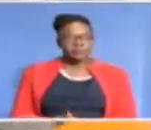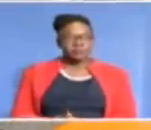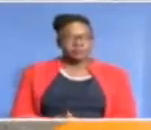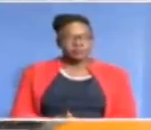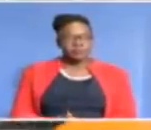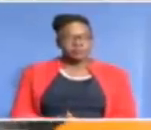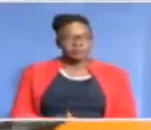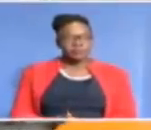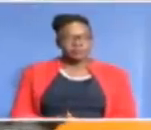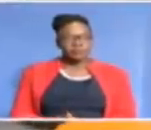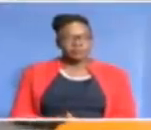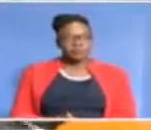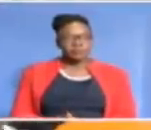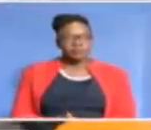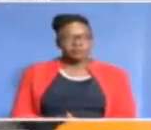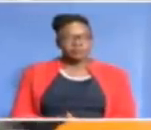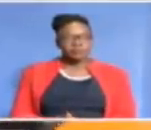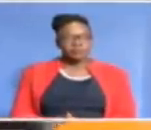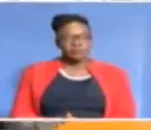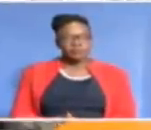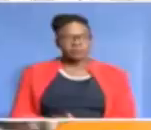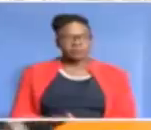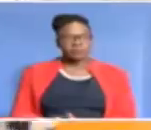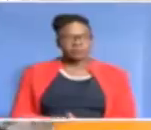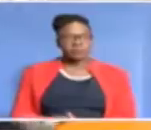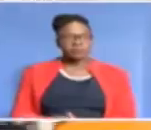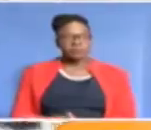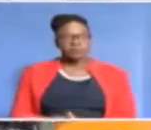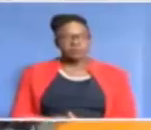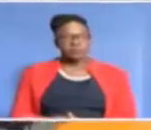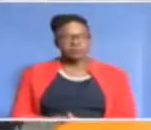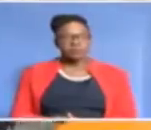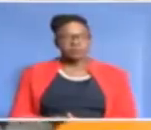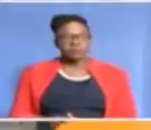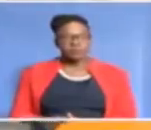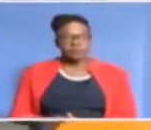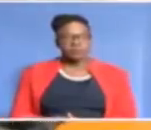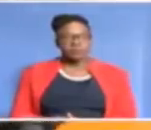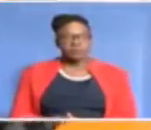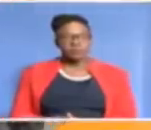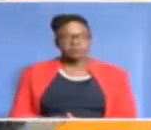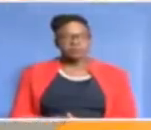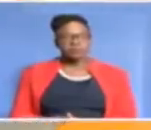Enoxicolia, runinga ya Citizen.